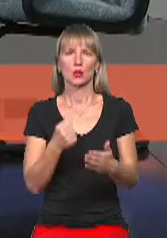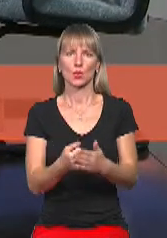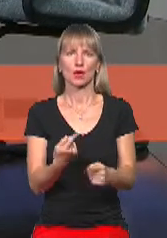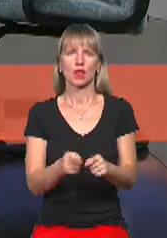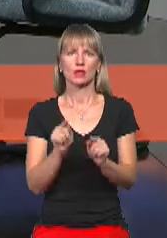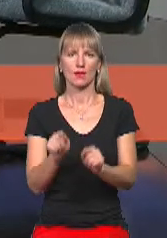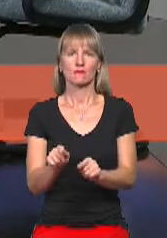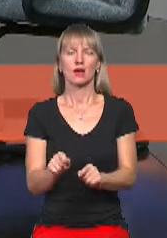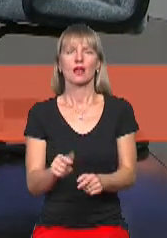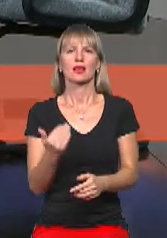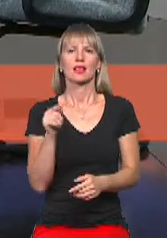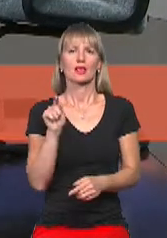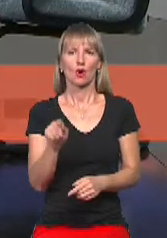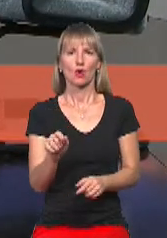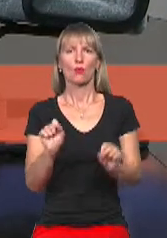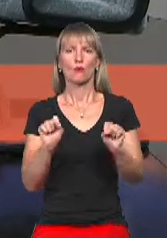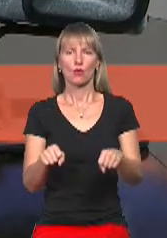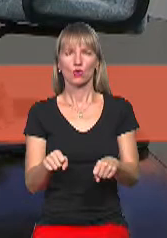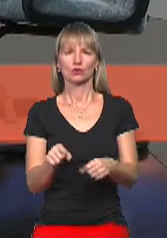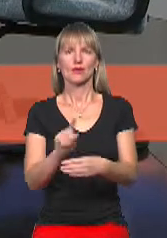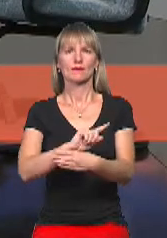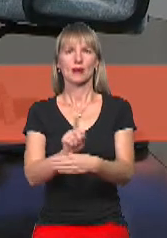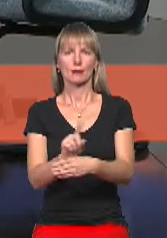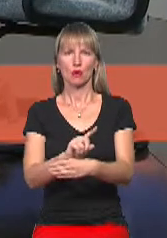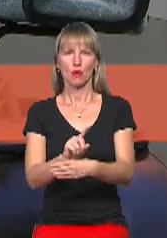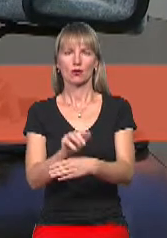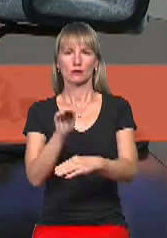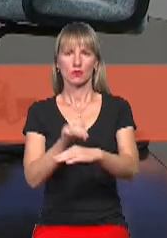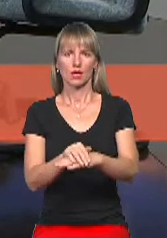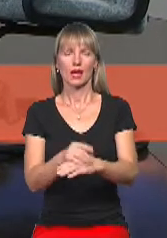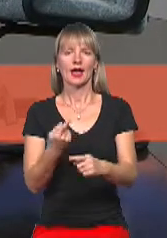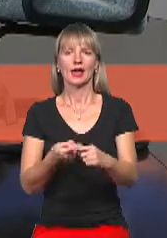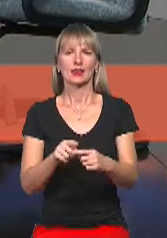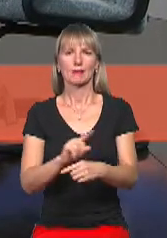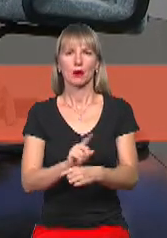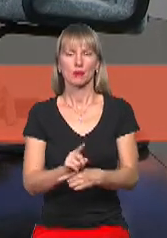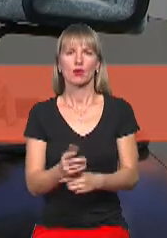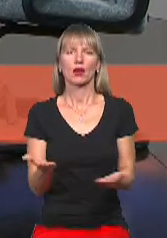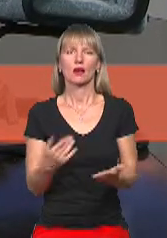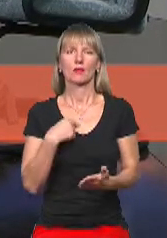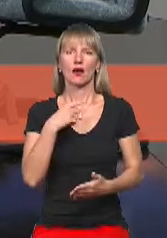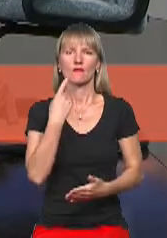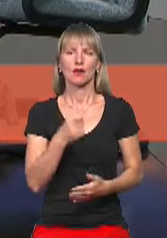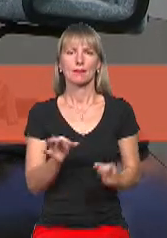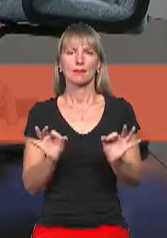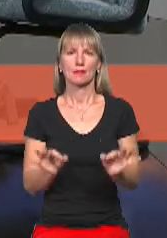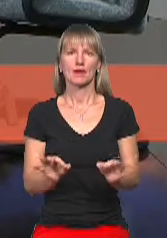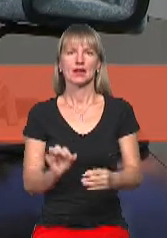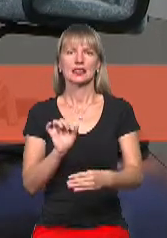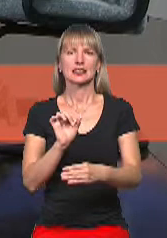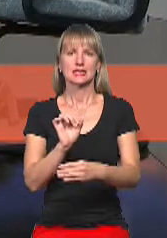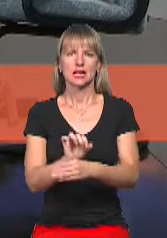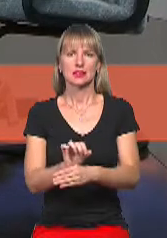І саме його можуть вимірювати оці датчики, або, як ми їх називаємо правильно,